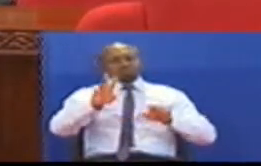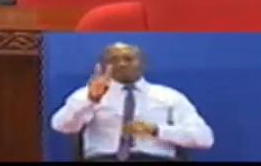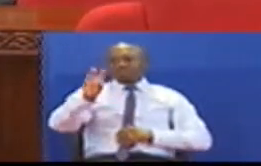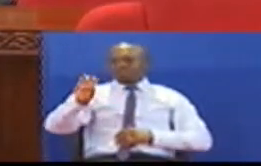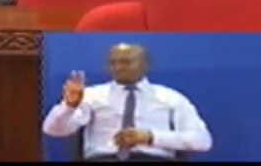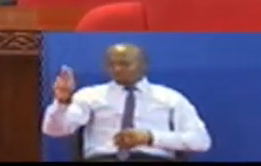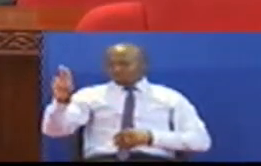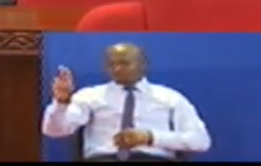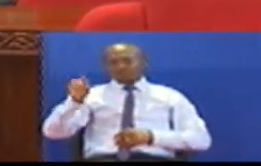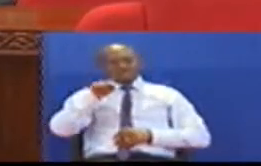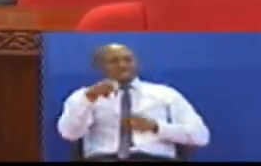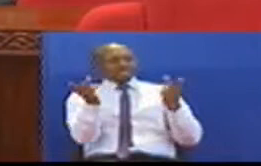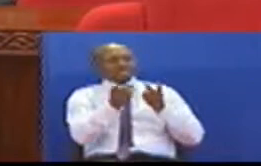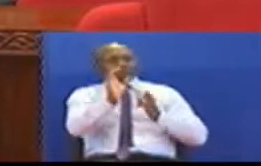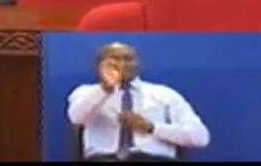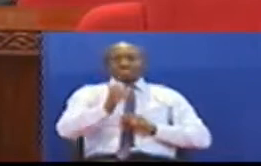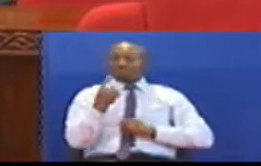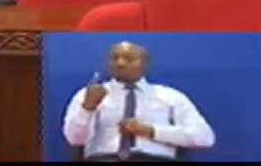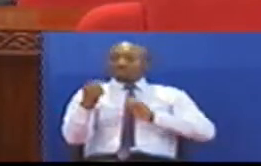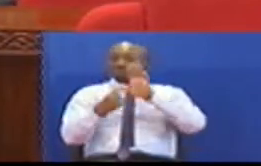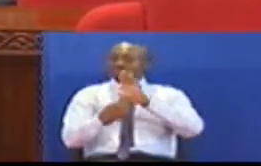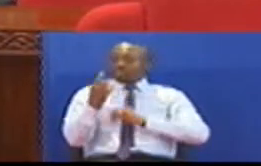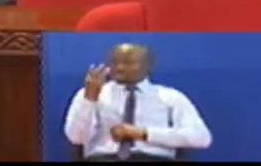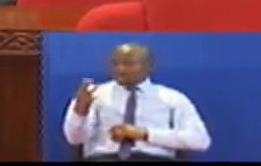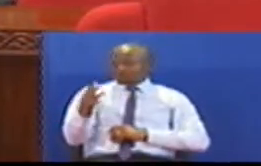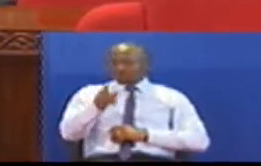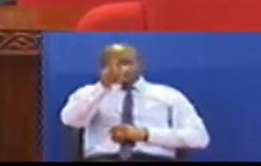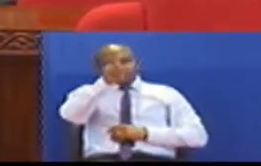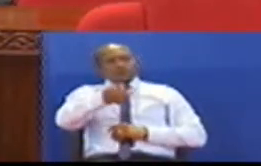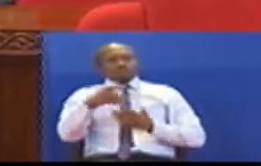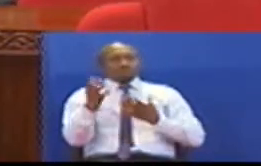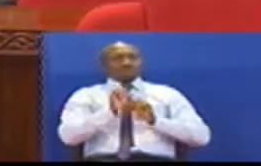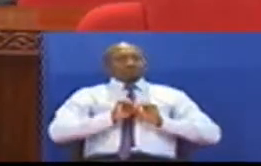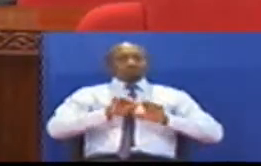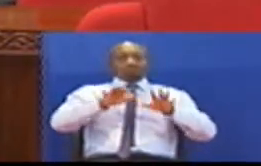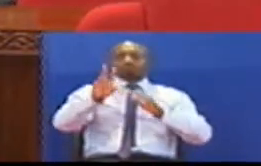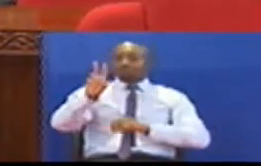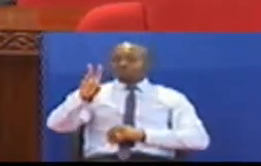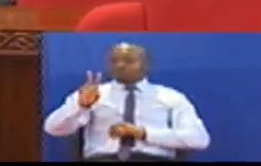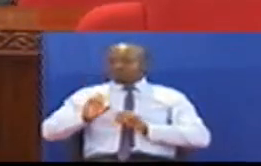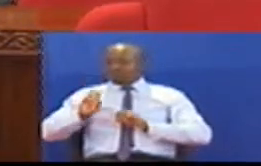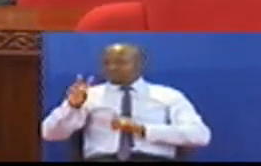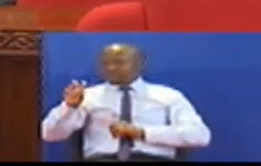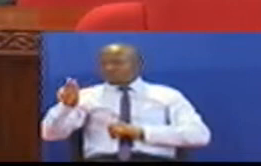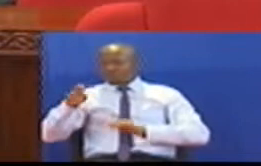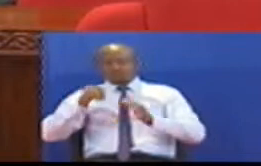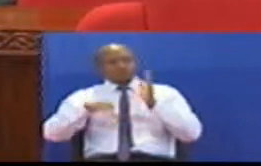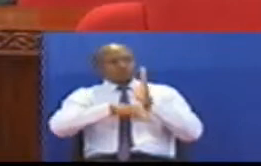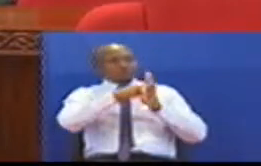Hii ni sawa na 1.3% ya waliokuwa na maambukizi kati ya umri ya miaka 15 mpaka